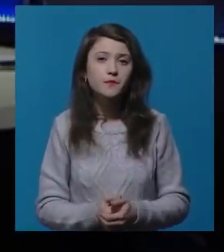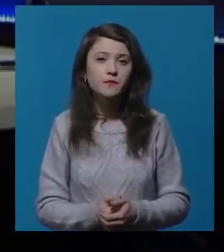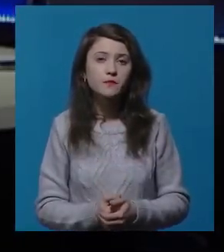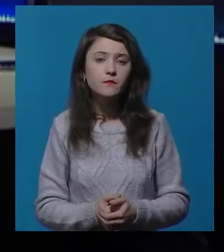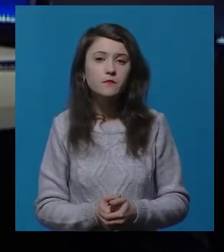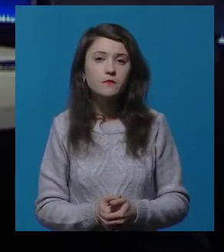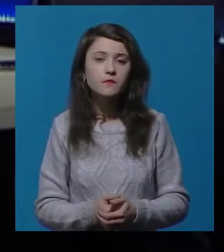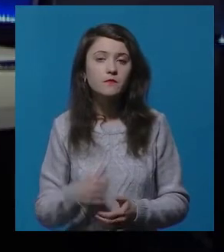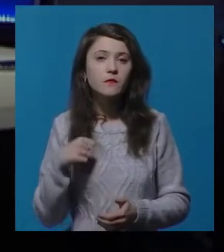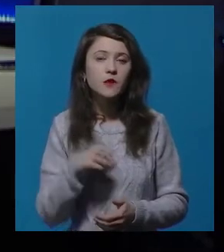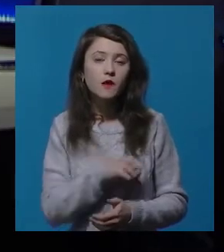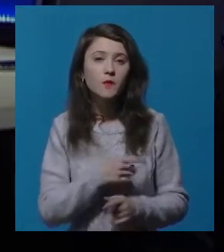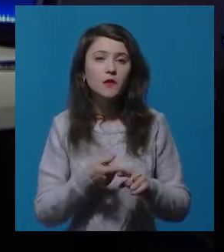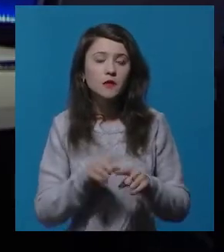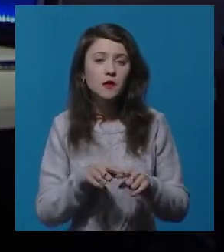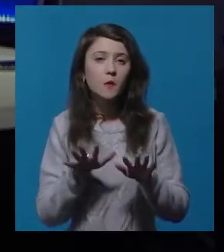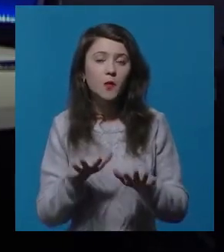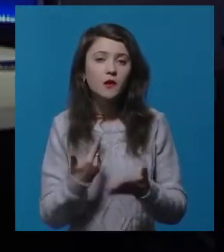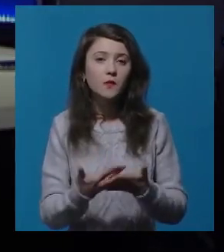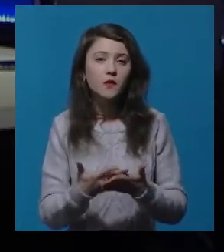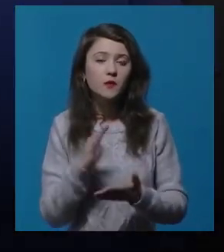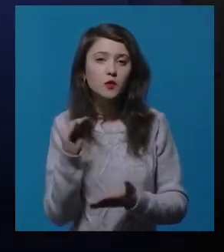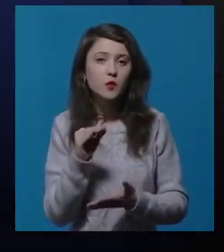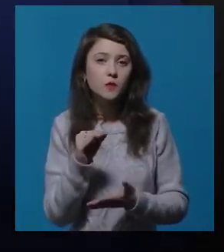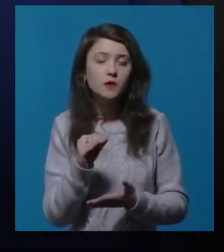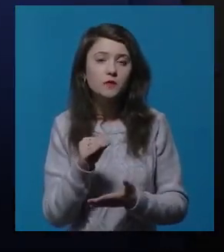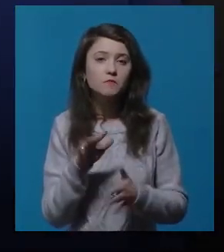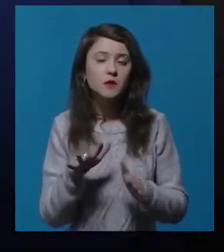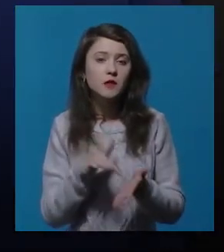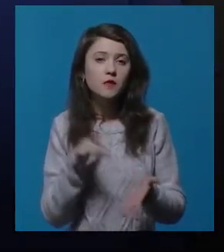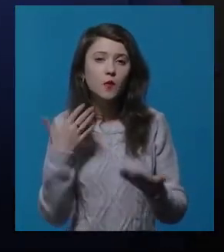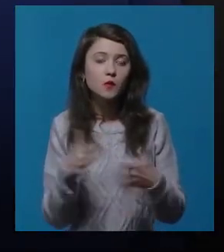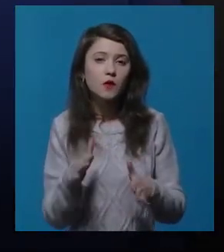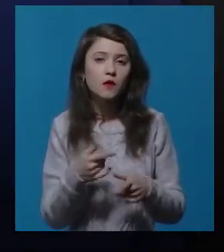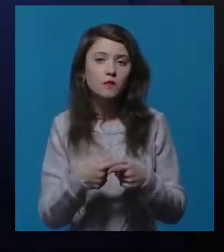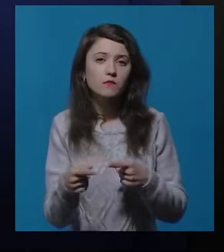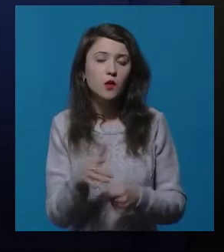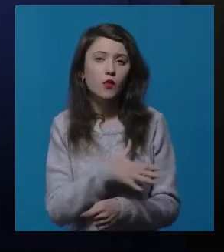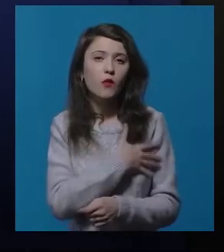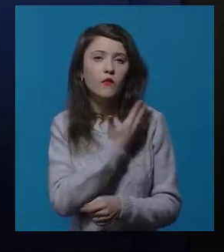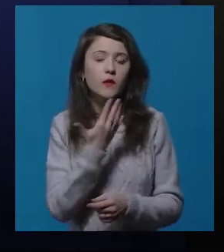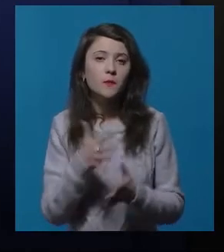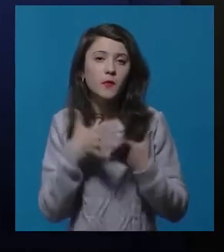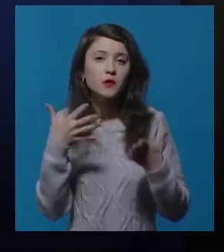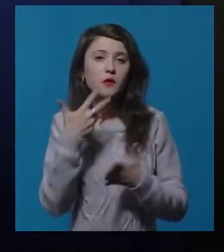саме дистанційні пункти, вони, от, наприклад, в Житомирський місцевий центр вже на протязі довгих, вже більше